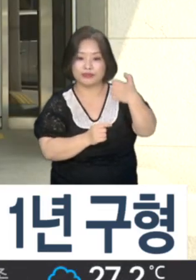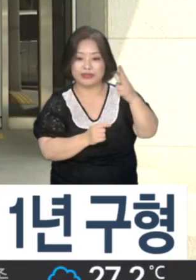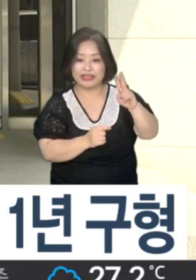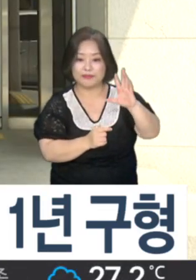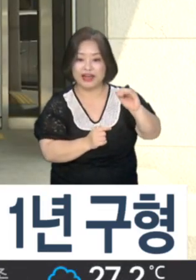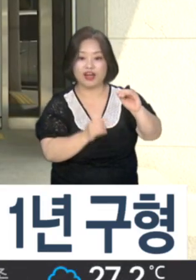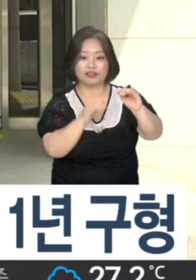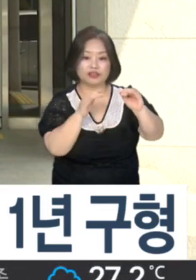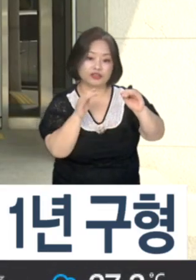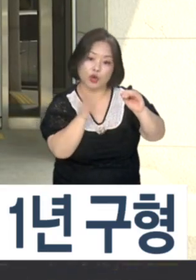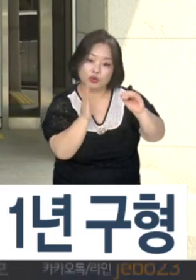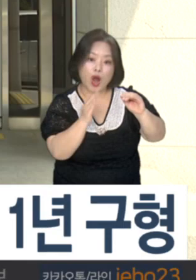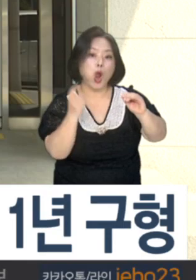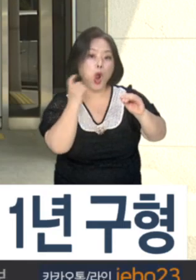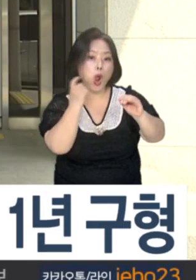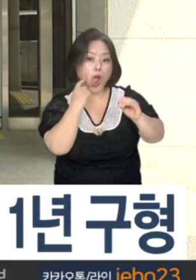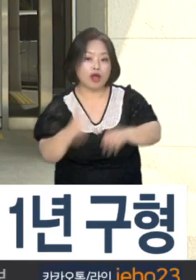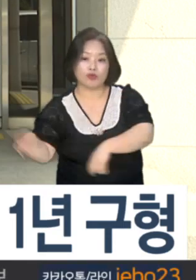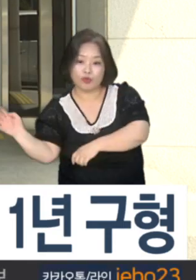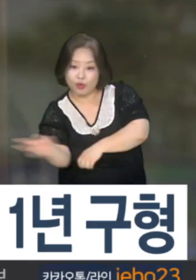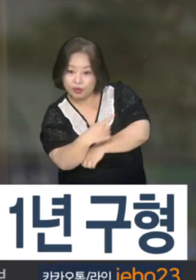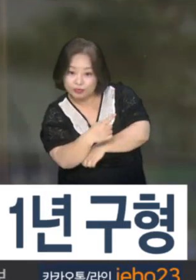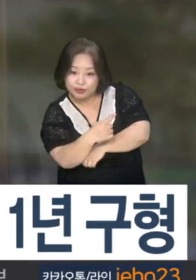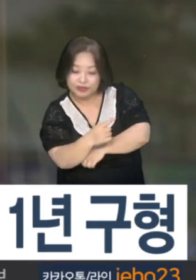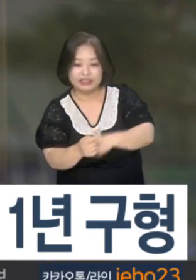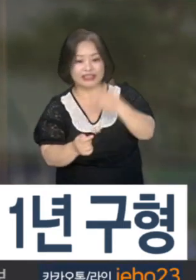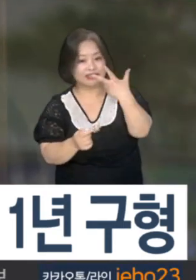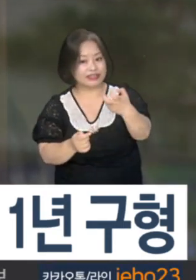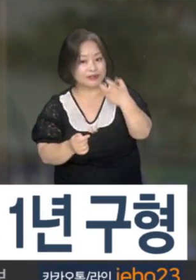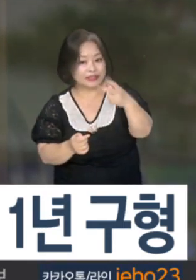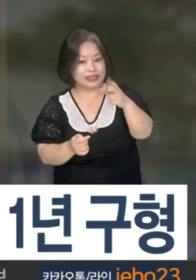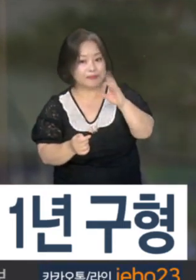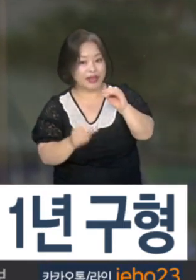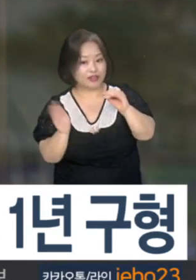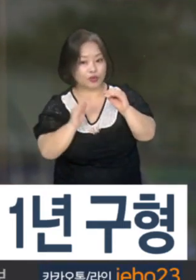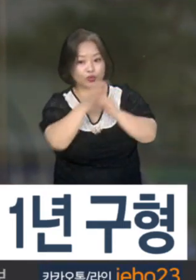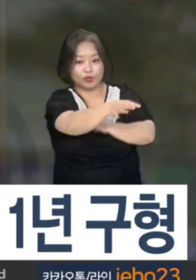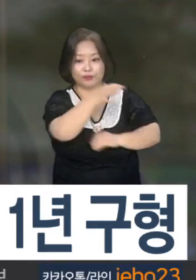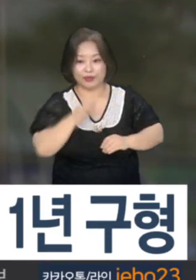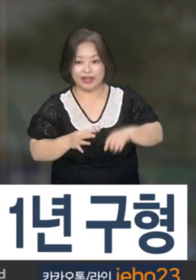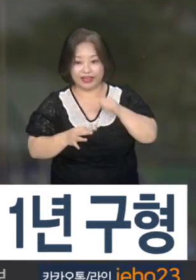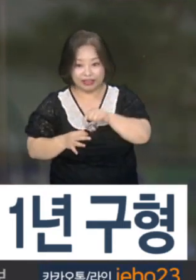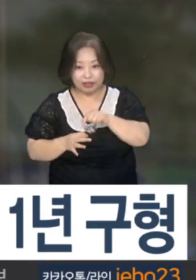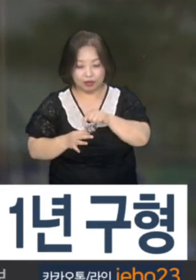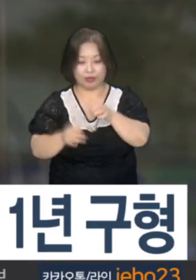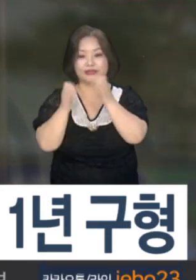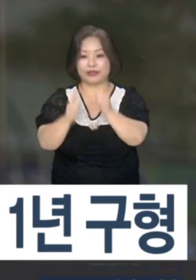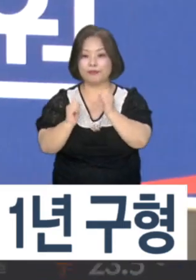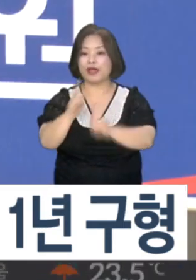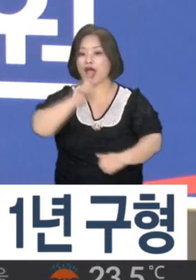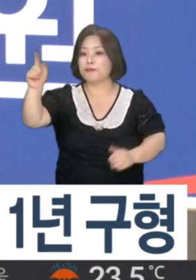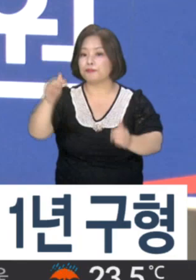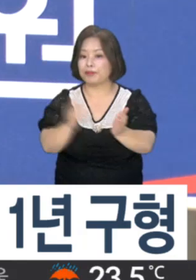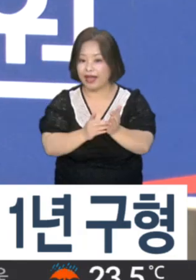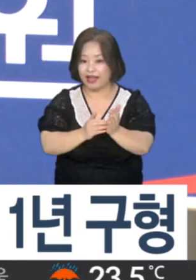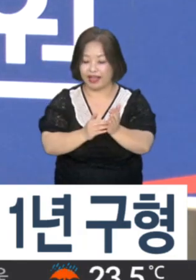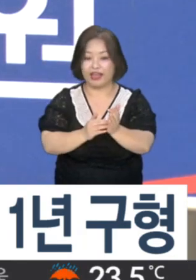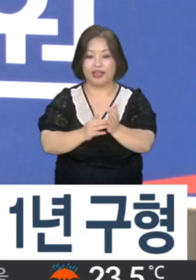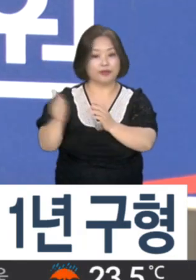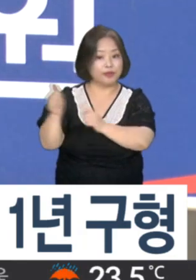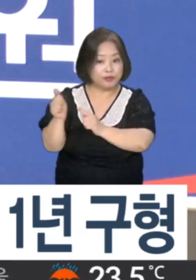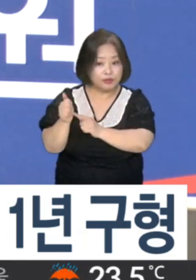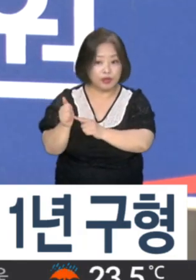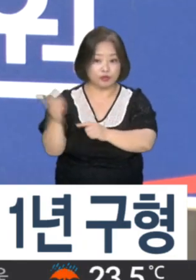상당의 짝퉁 골프채 세트 등 77만원 상당의 금품을 받은 혐의 등으로 기소됐습니다 해당 판사는